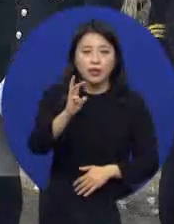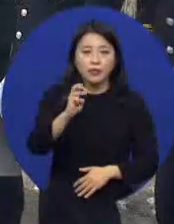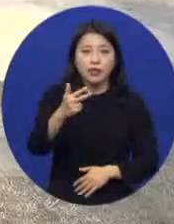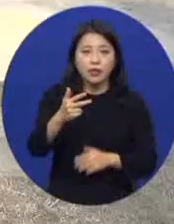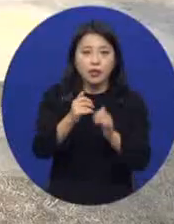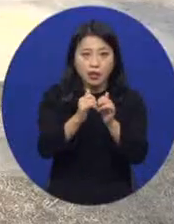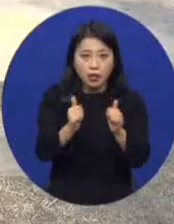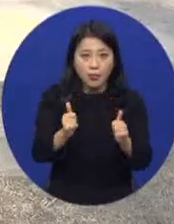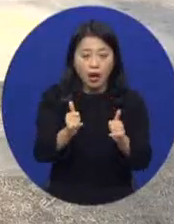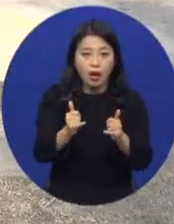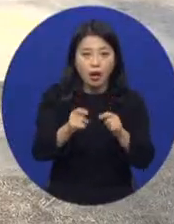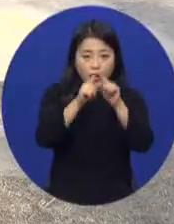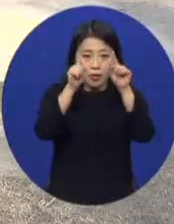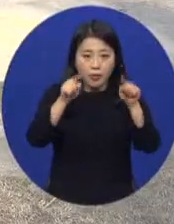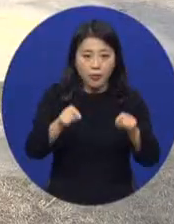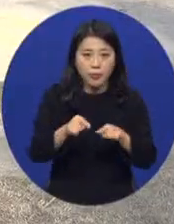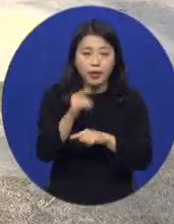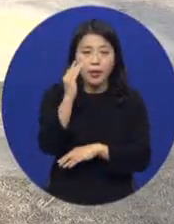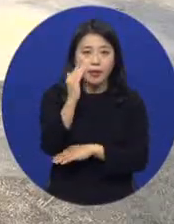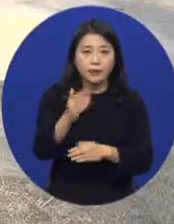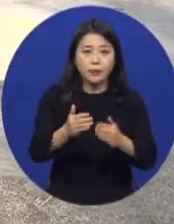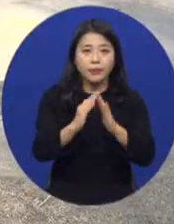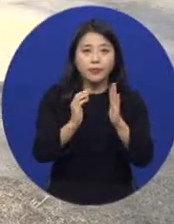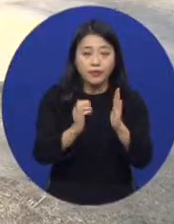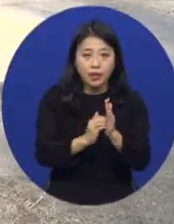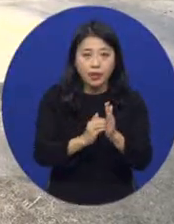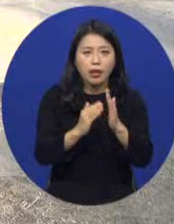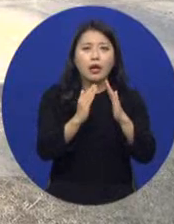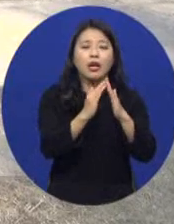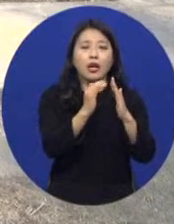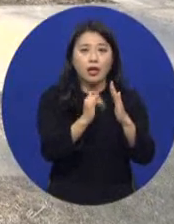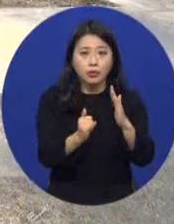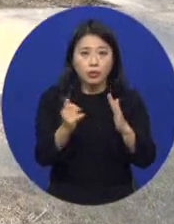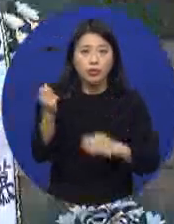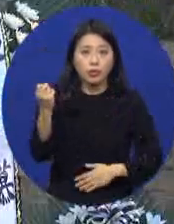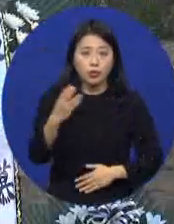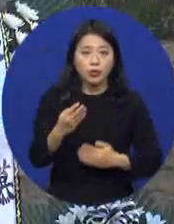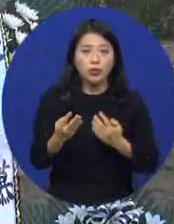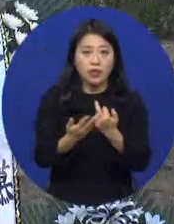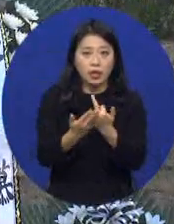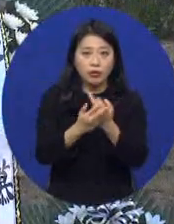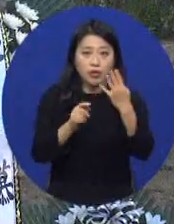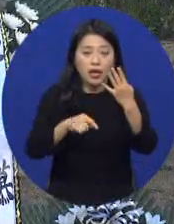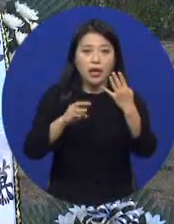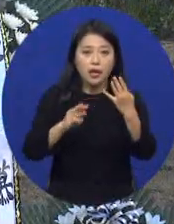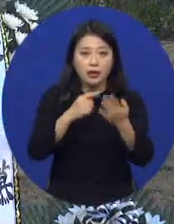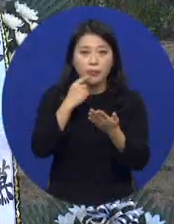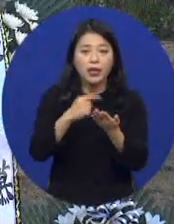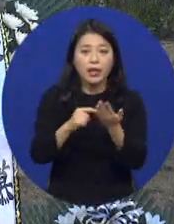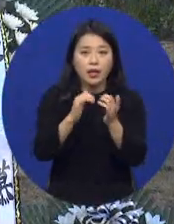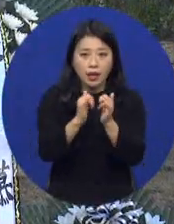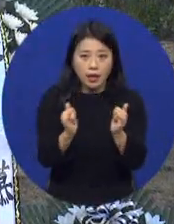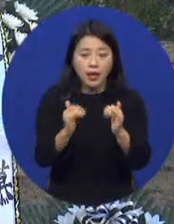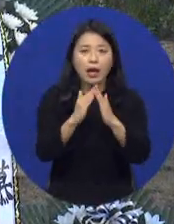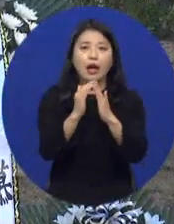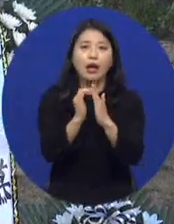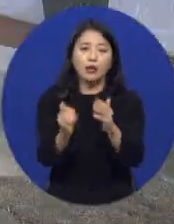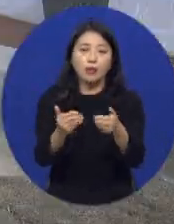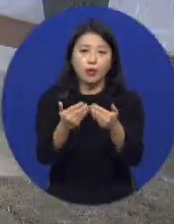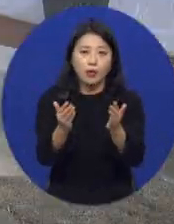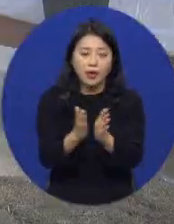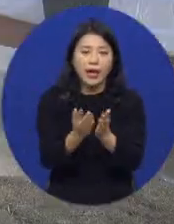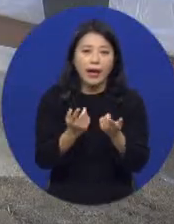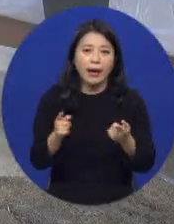위패가 설치됐으며 유가족과 제주도 제향 경우회 제조사 3 희생자 유족회가 처음으로 제주경찰청을